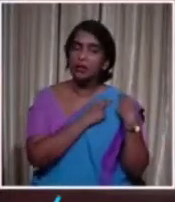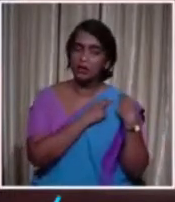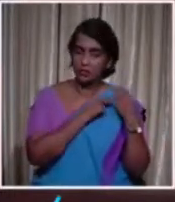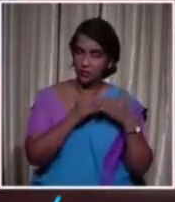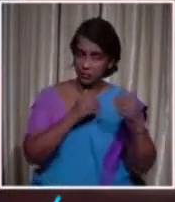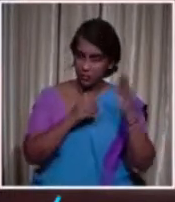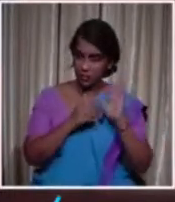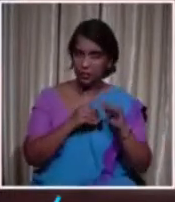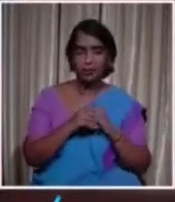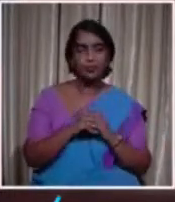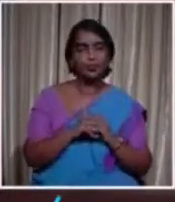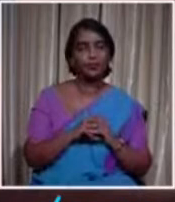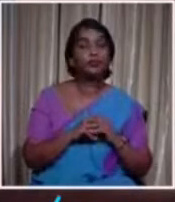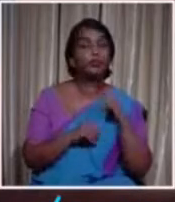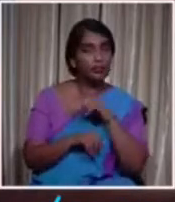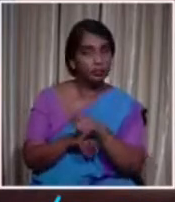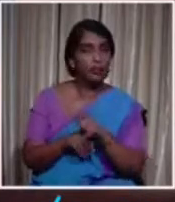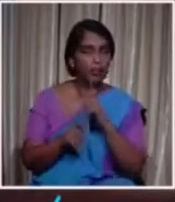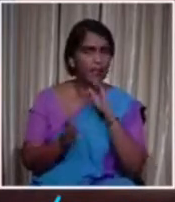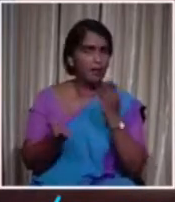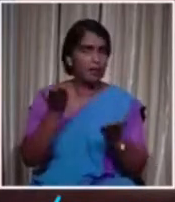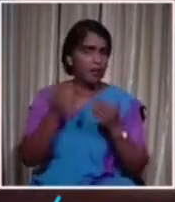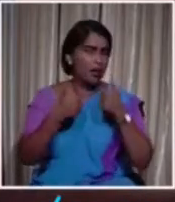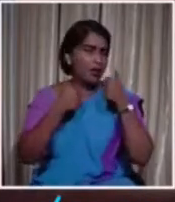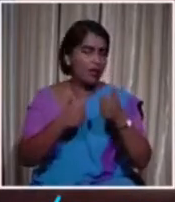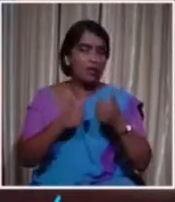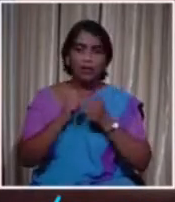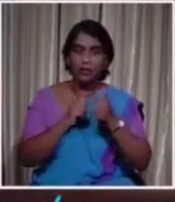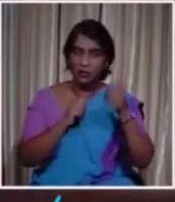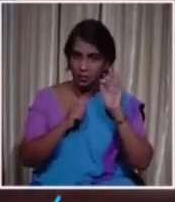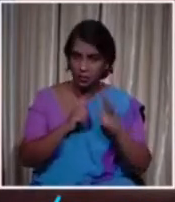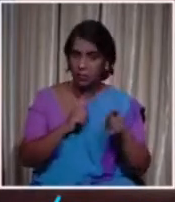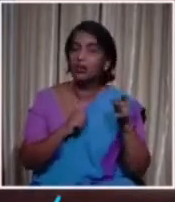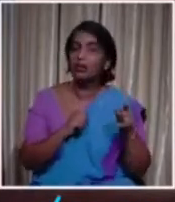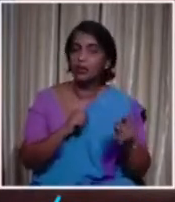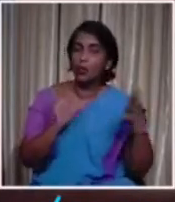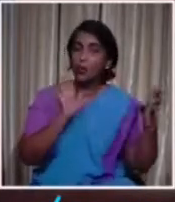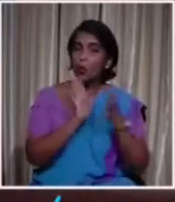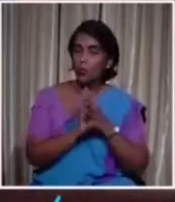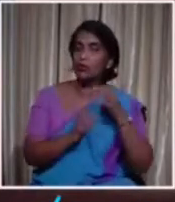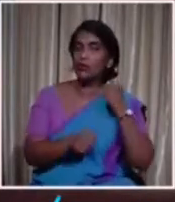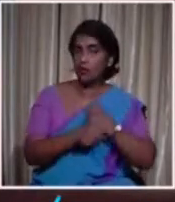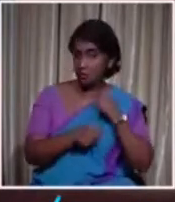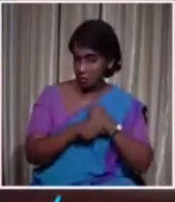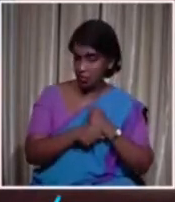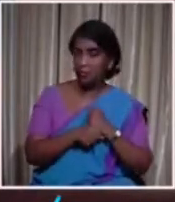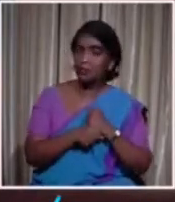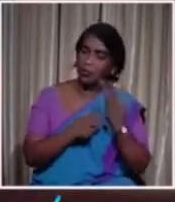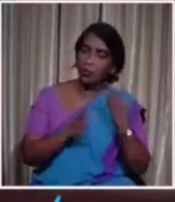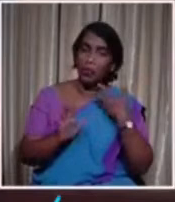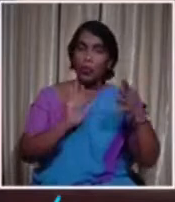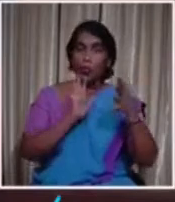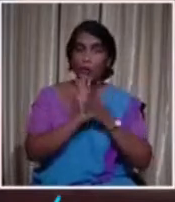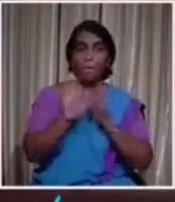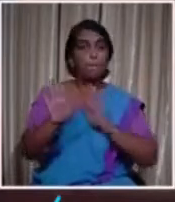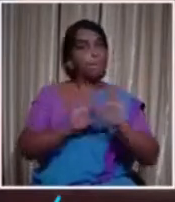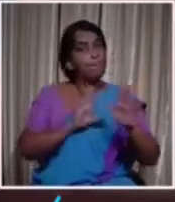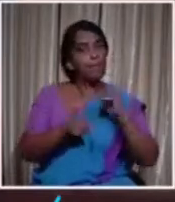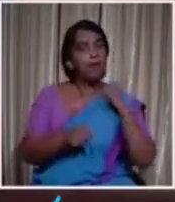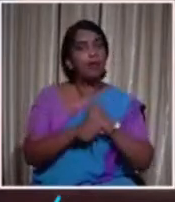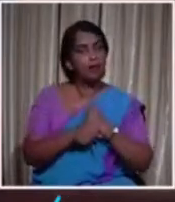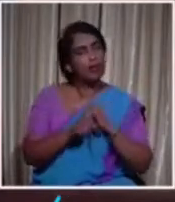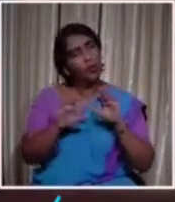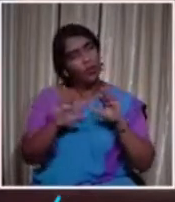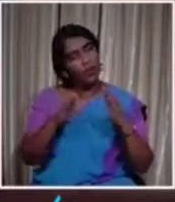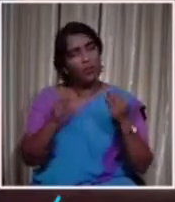වෙන්නට ඕනේ. ඒක මනින්න තියෙන හොඳම තැන තමයි සර්වපාක්ෂික ආණ්ඩුව හරි සර්වපාලන ආණ්ඩුව හරි කුමන